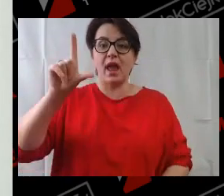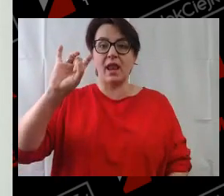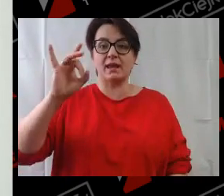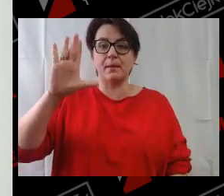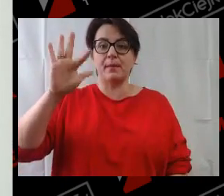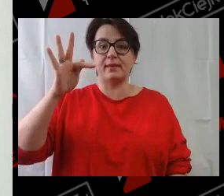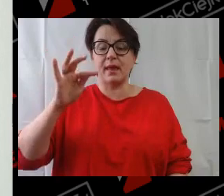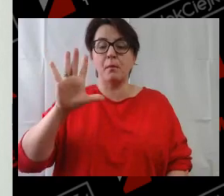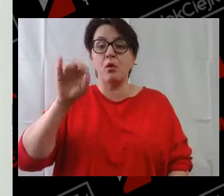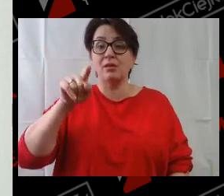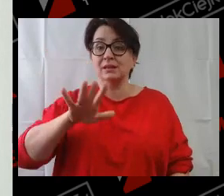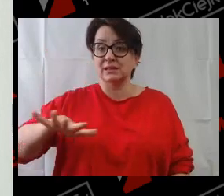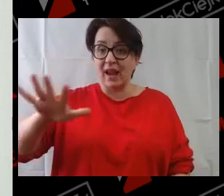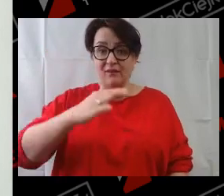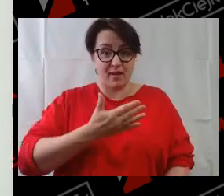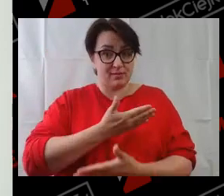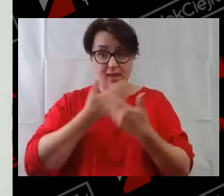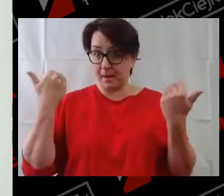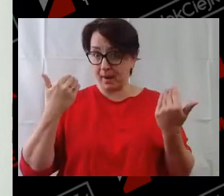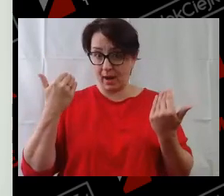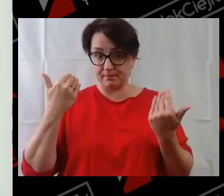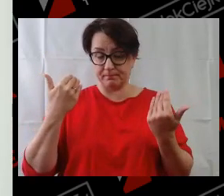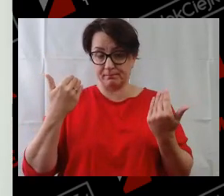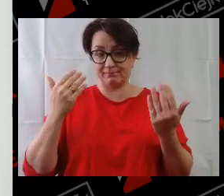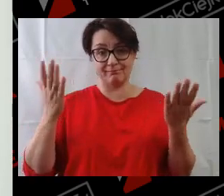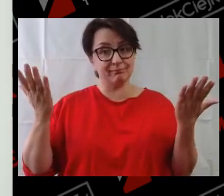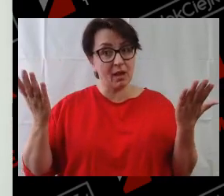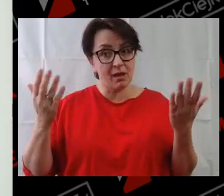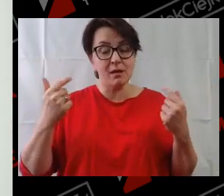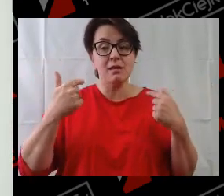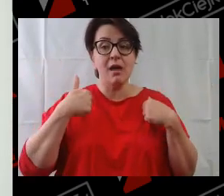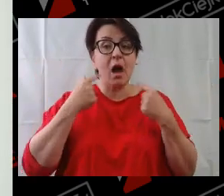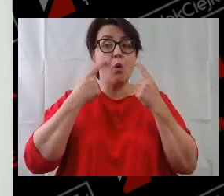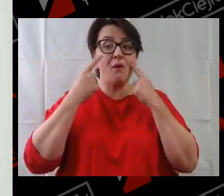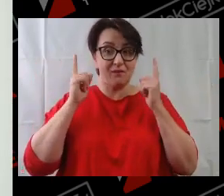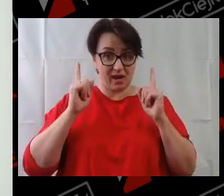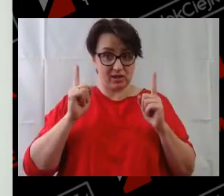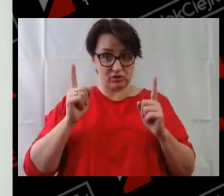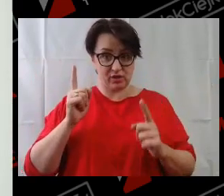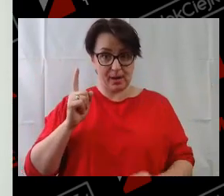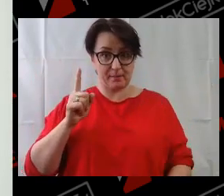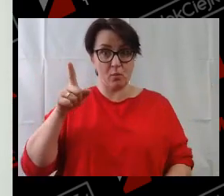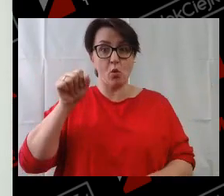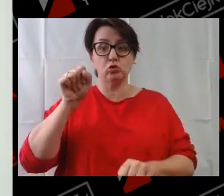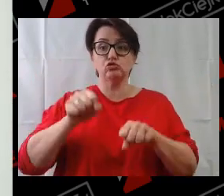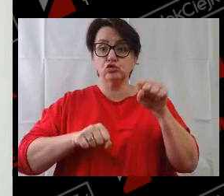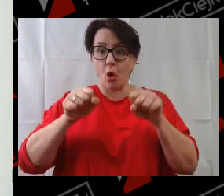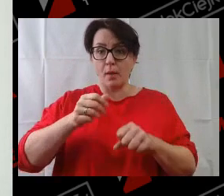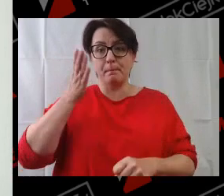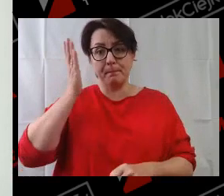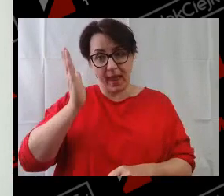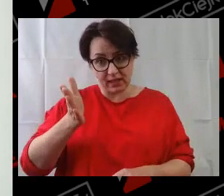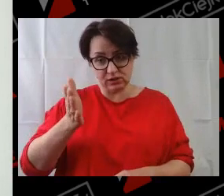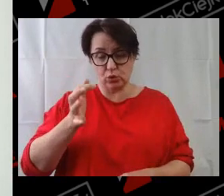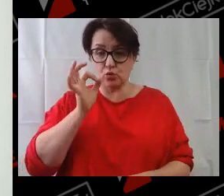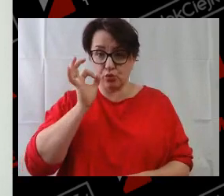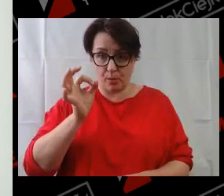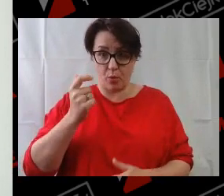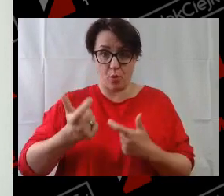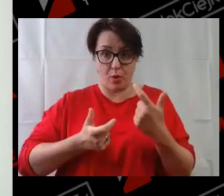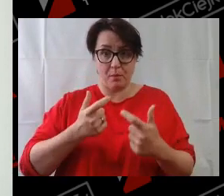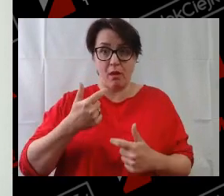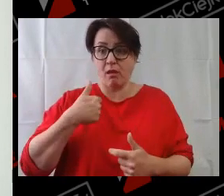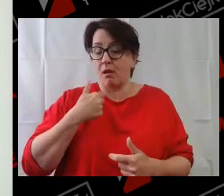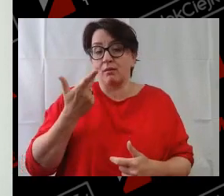istnieją No ja uważam że że sąd to rozstrzygnie nie